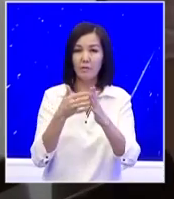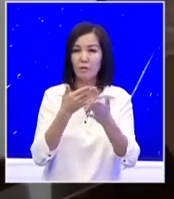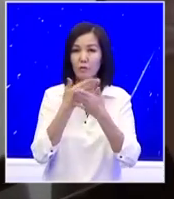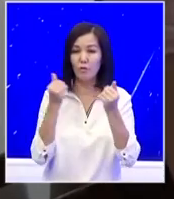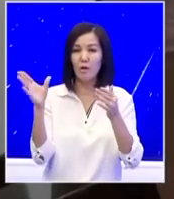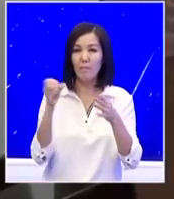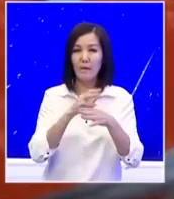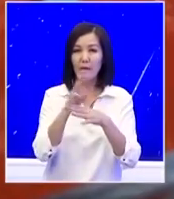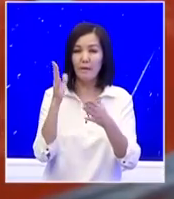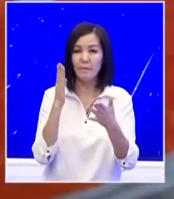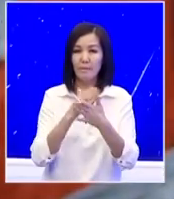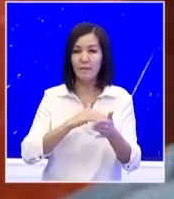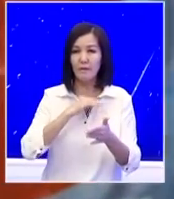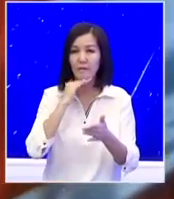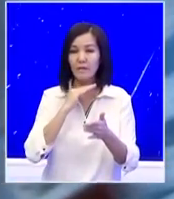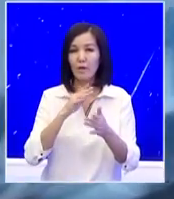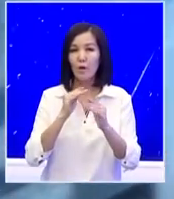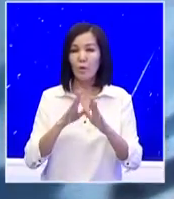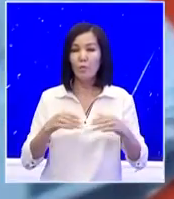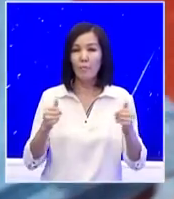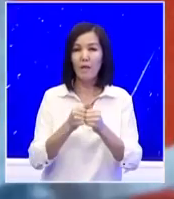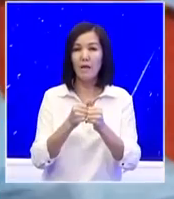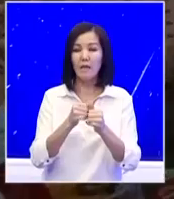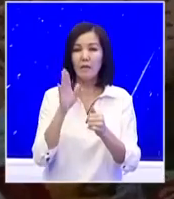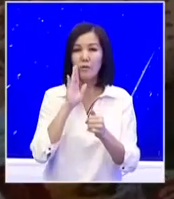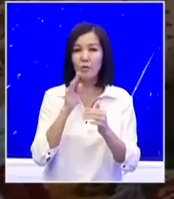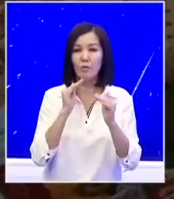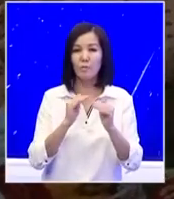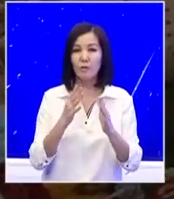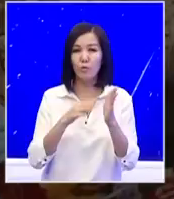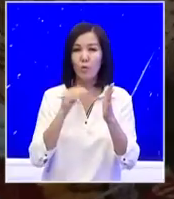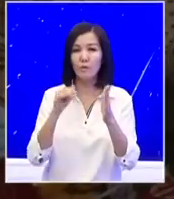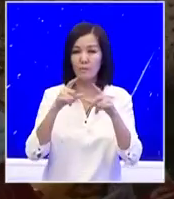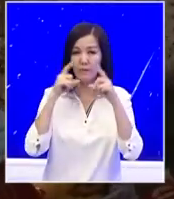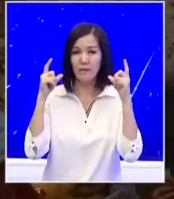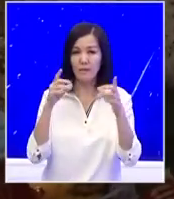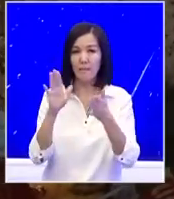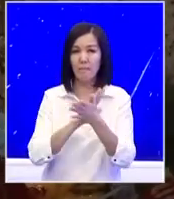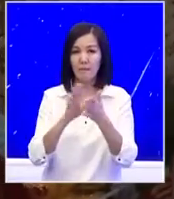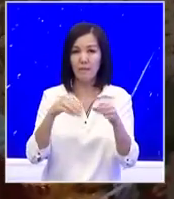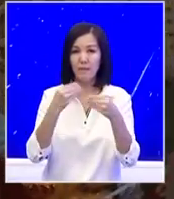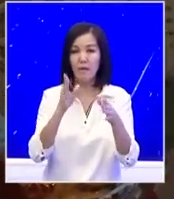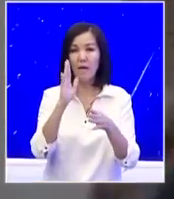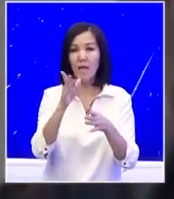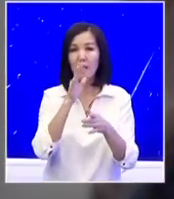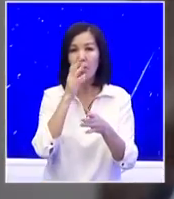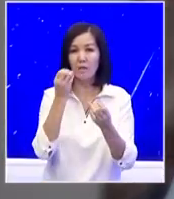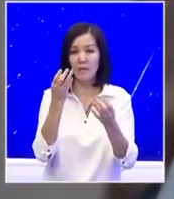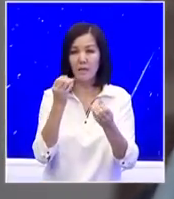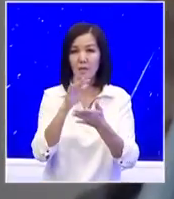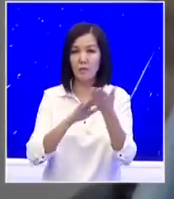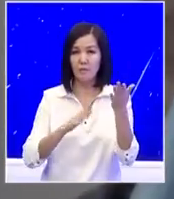жатыр. Аудан еріктілері көп балалы және тұрмысы төмен отбасыларға 9000 дана бетперде таратқан. Алдағы уақытта тағы